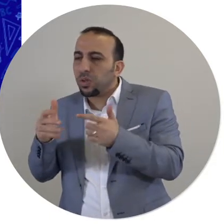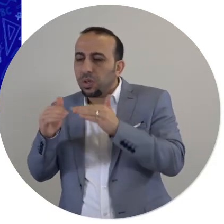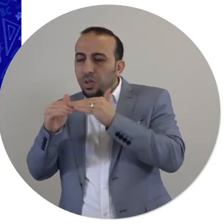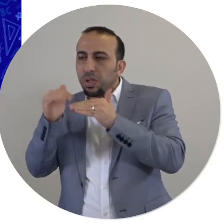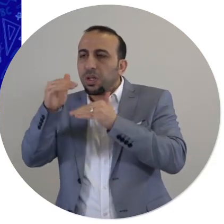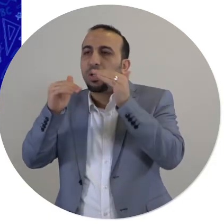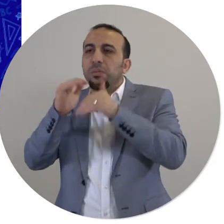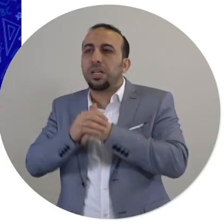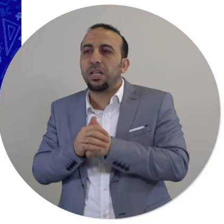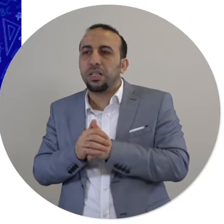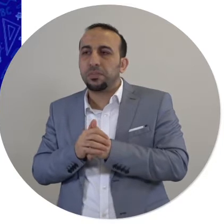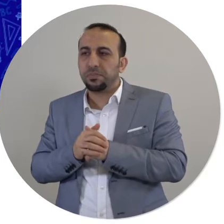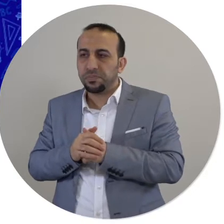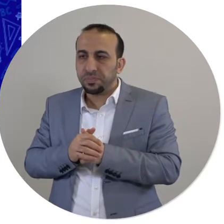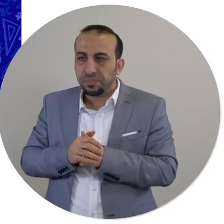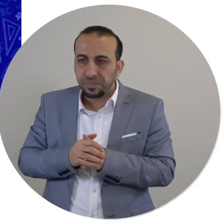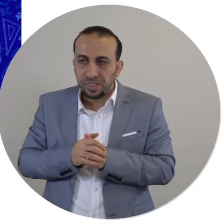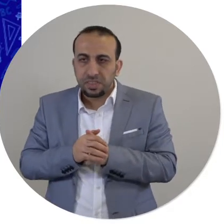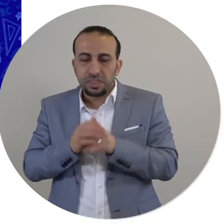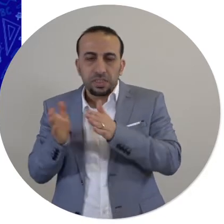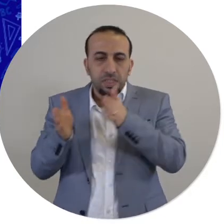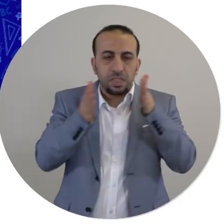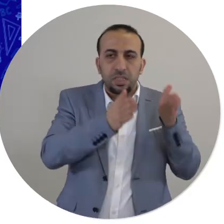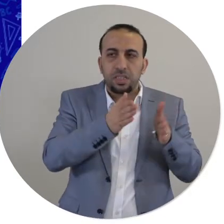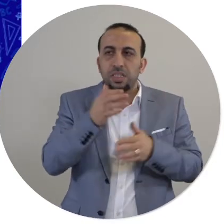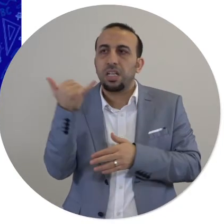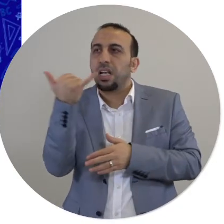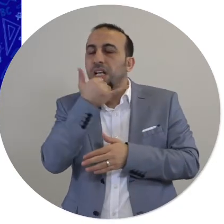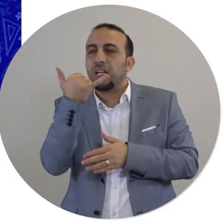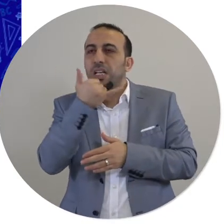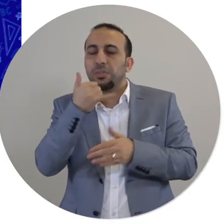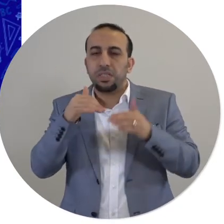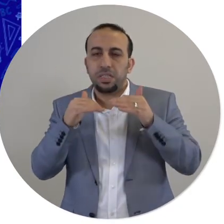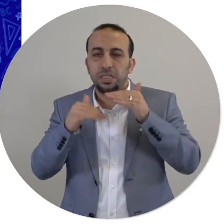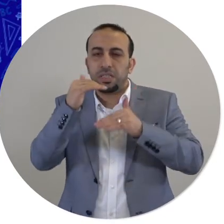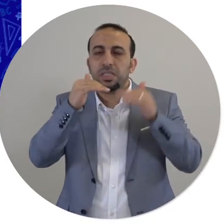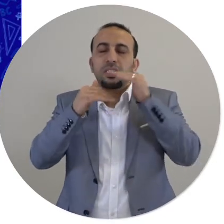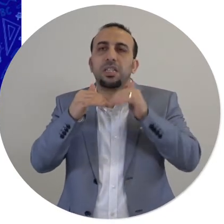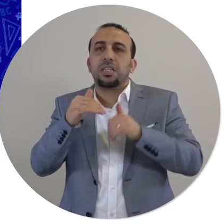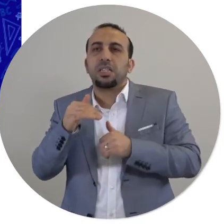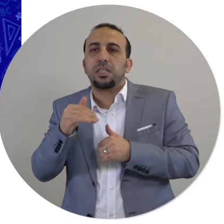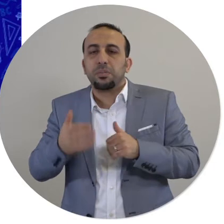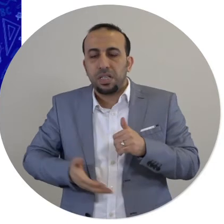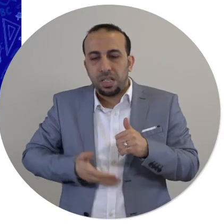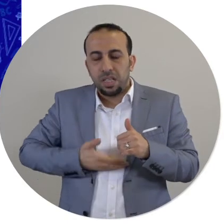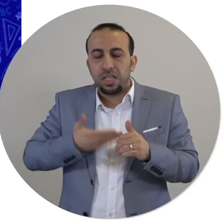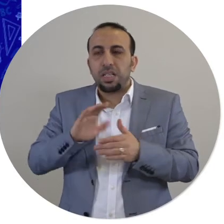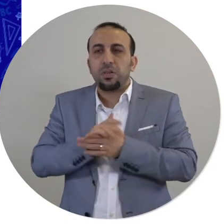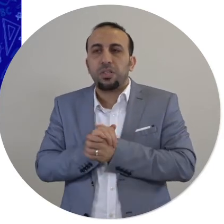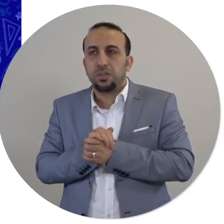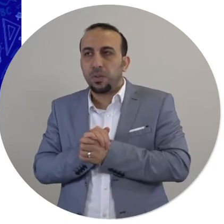فئة عمرية متطلباتها الصحية والاجتماعية التي تختلف عن الأخرى. سنلاحظ الآن عزيزي الطالب